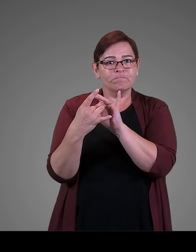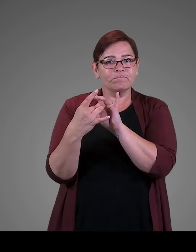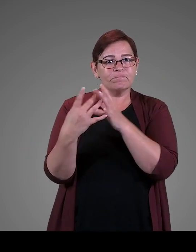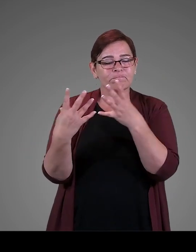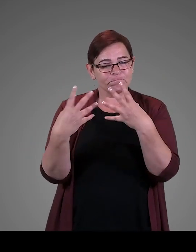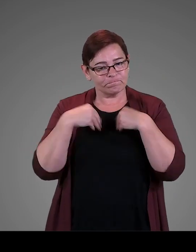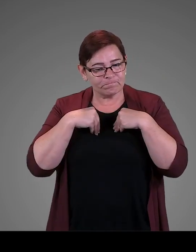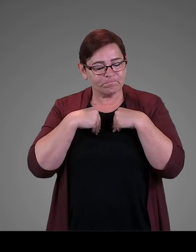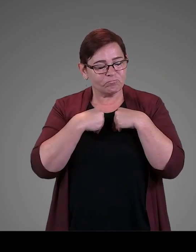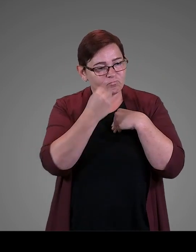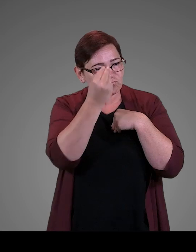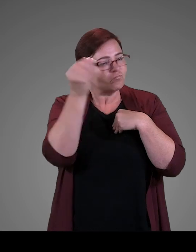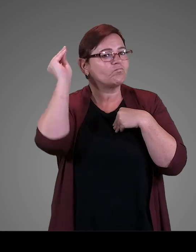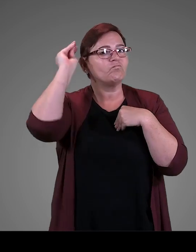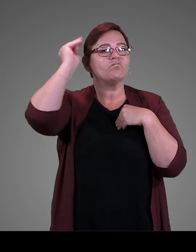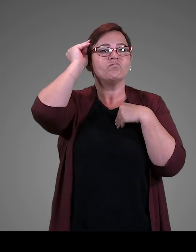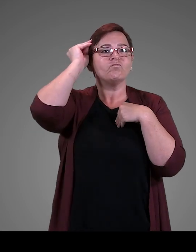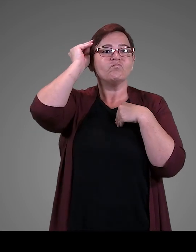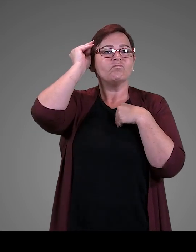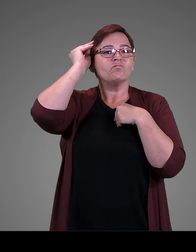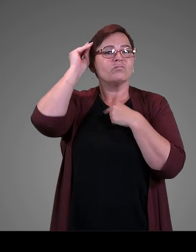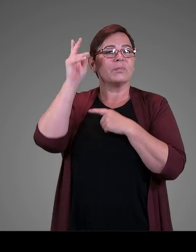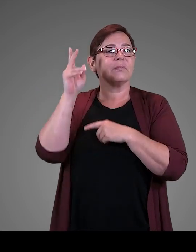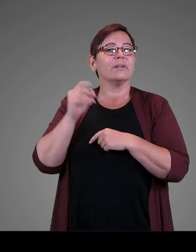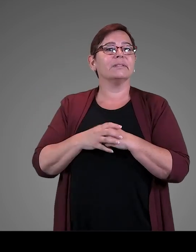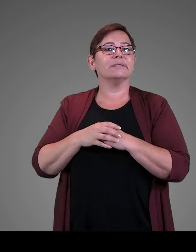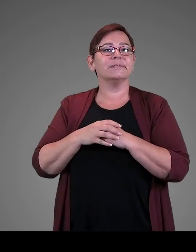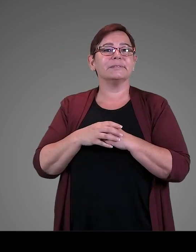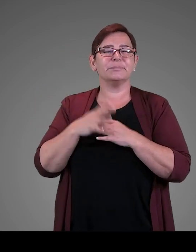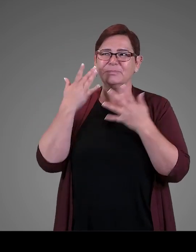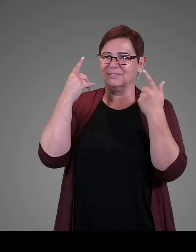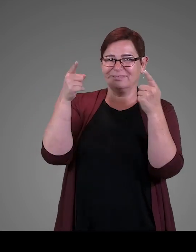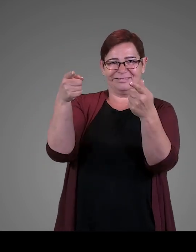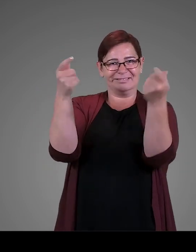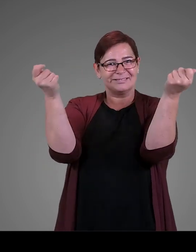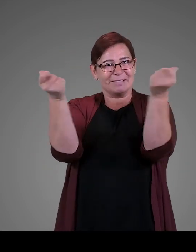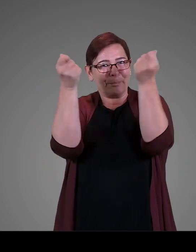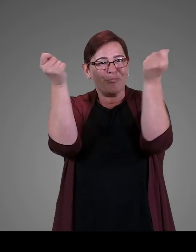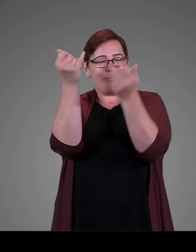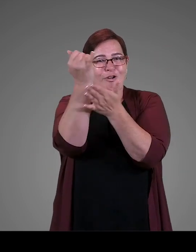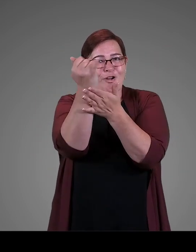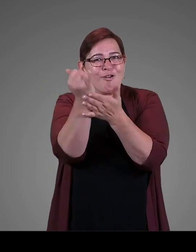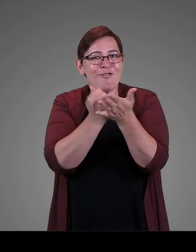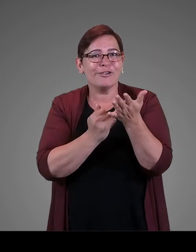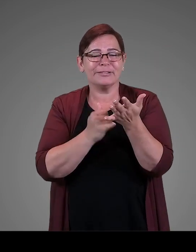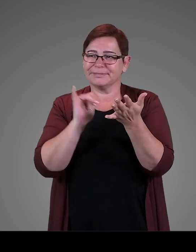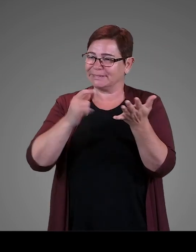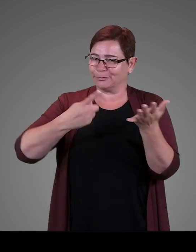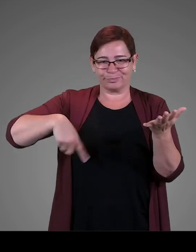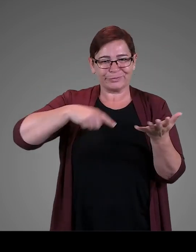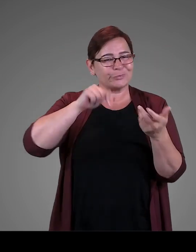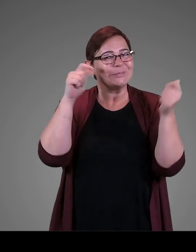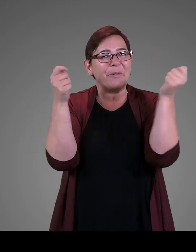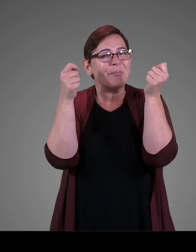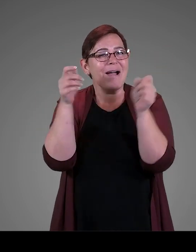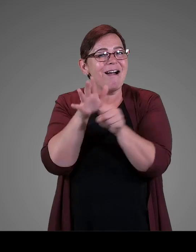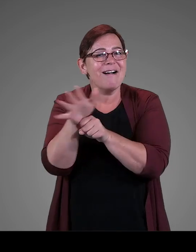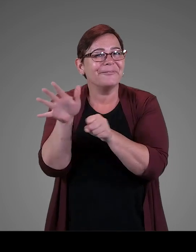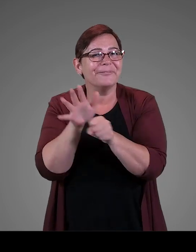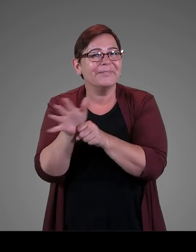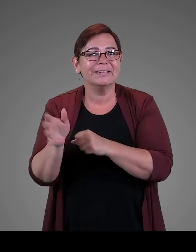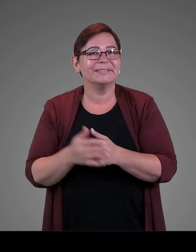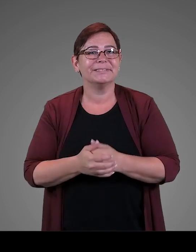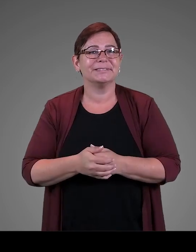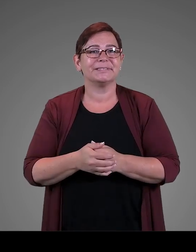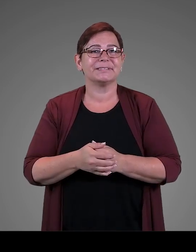que c'était célébrer une forme d'art qu'on célébrait pas assez. Et puis la façon comment on a réussi